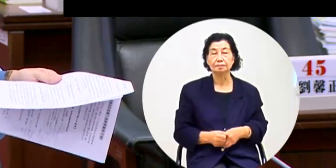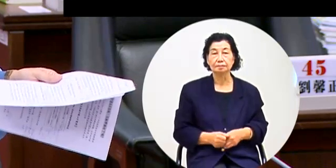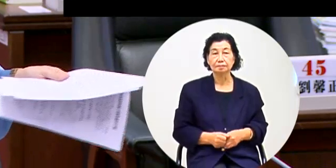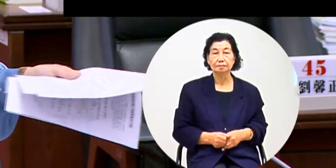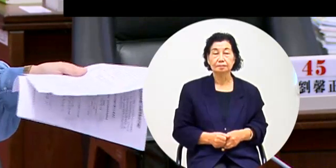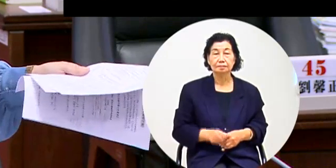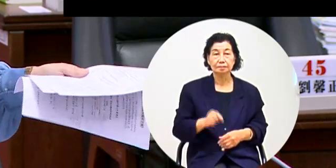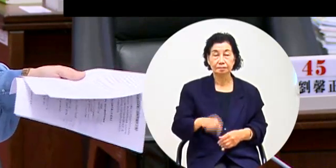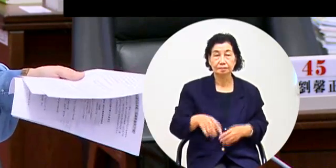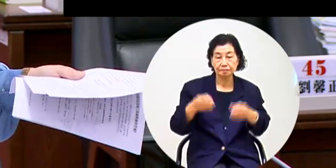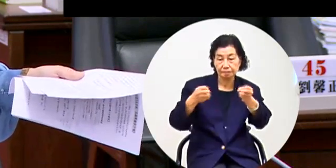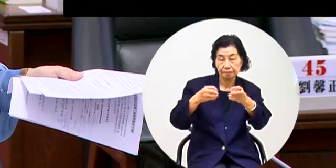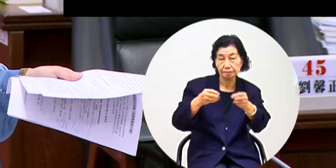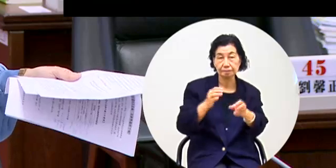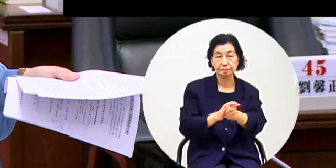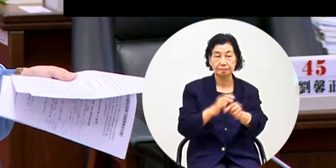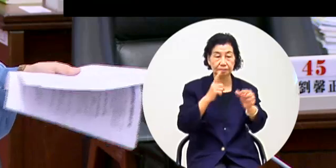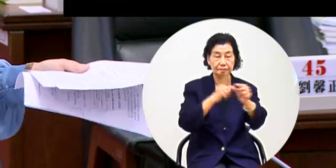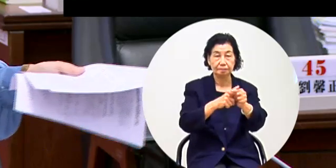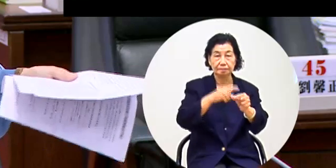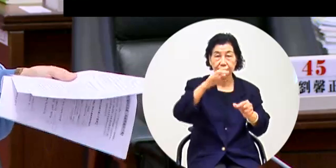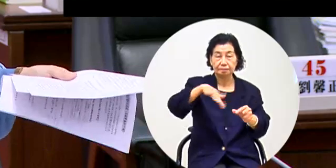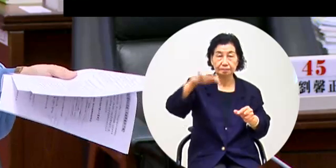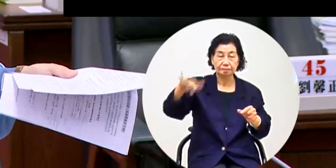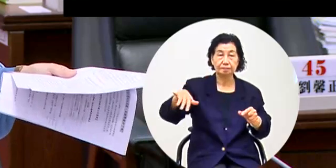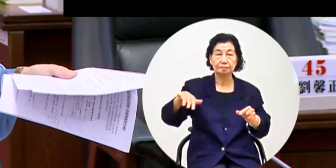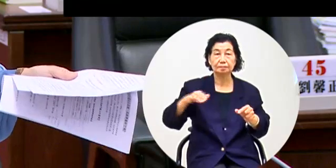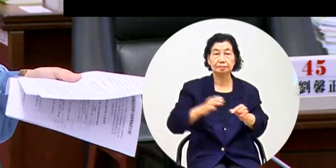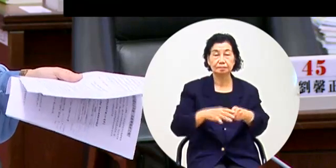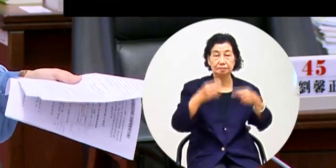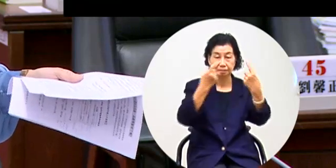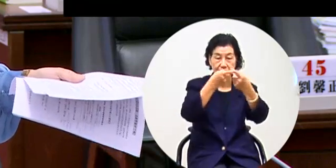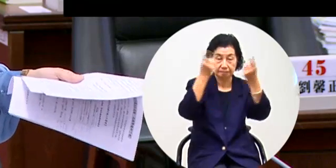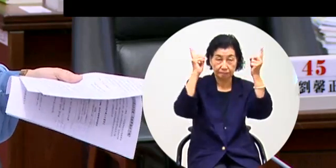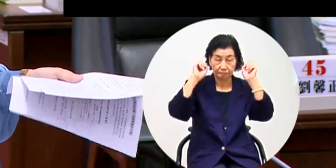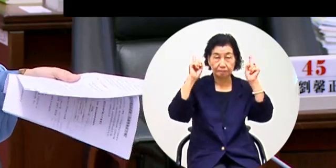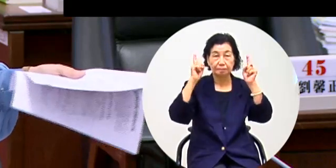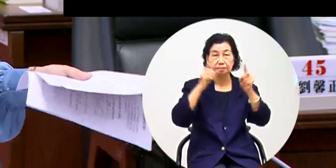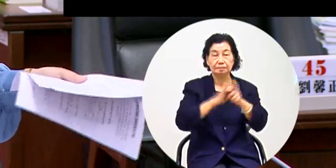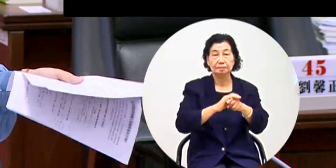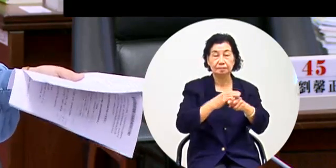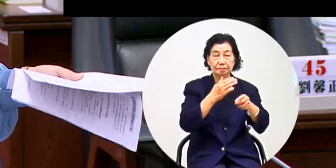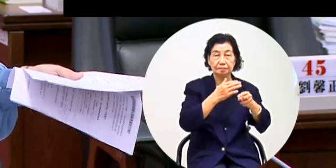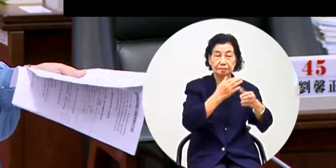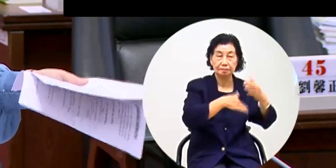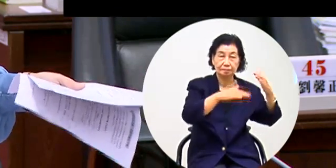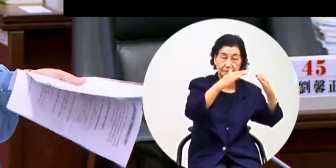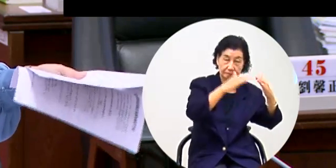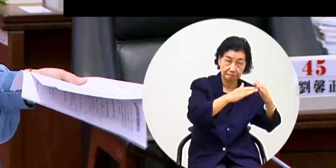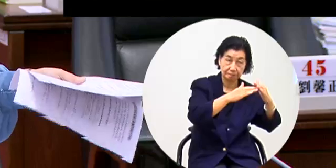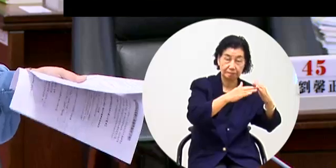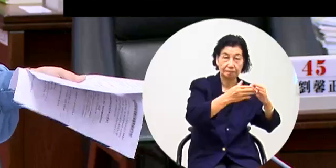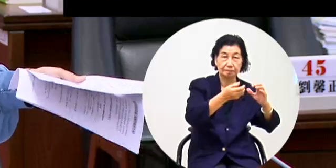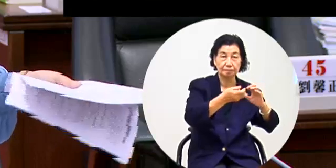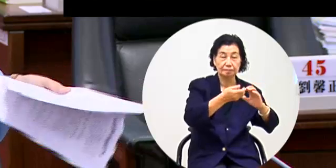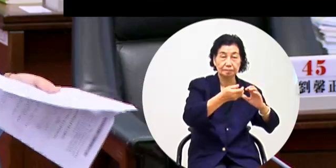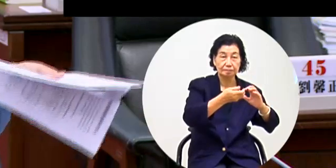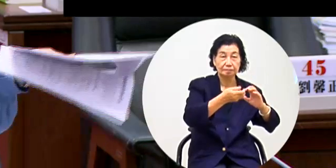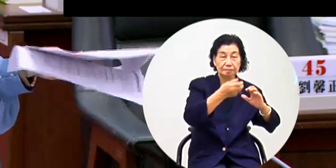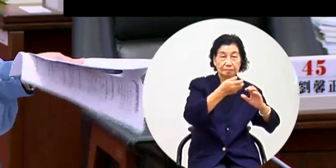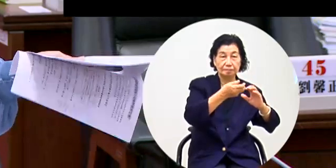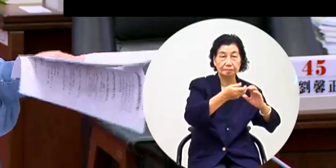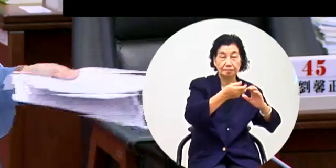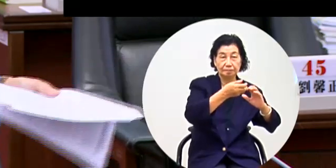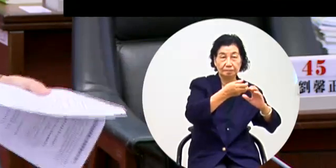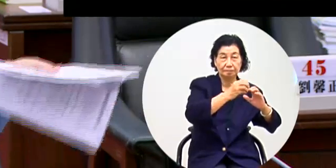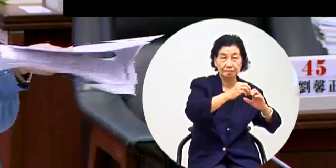那如果到时候要成立分校的时候，那它的校区的划定有没有问题？可能要先做保留还是什么样的动作？